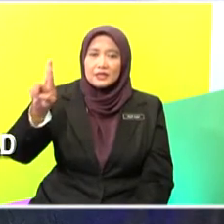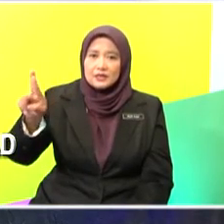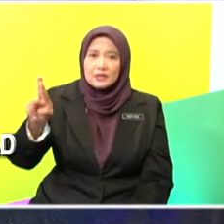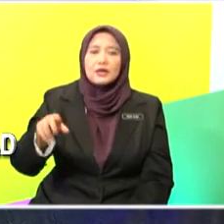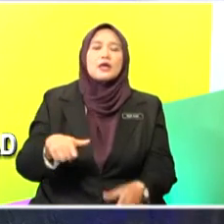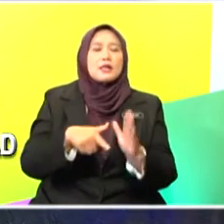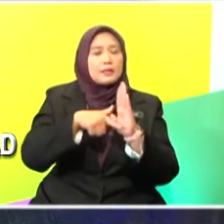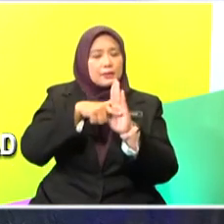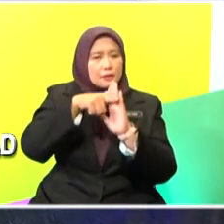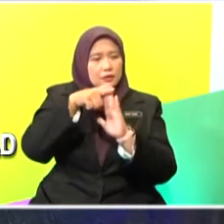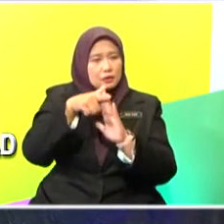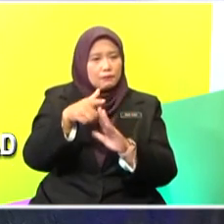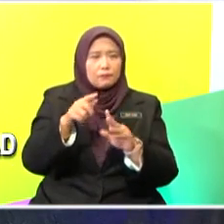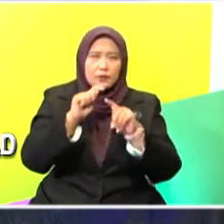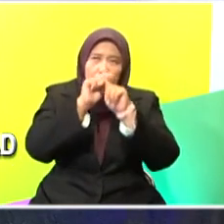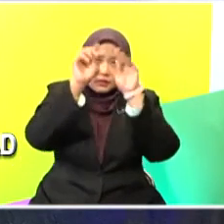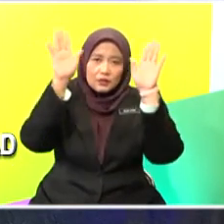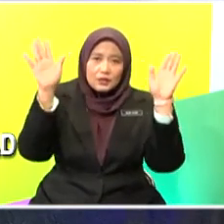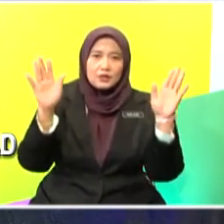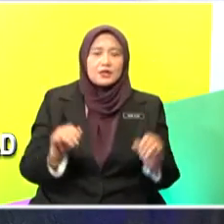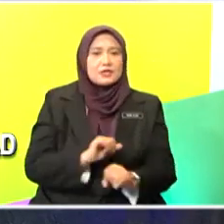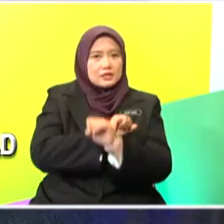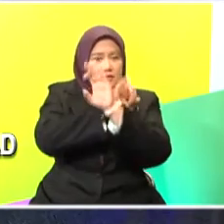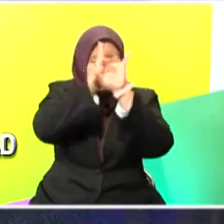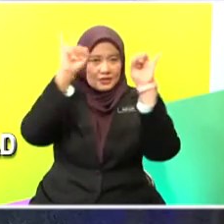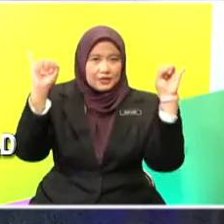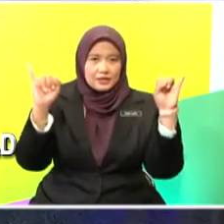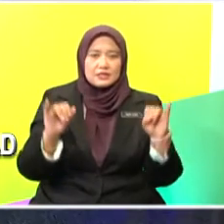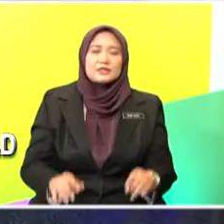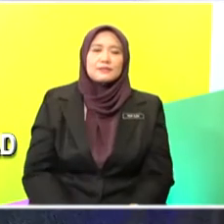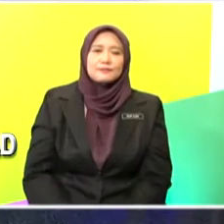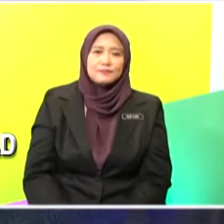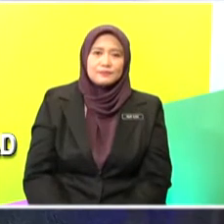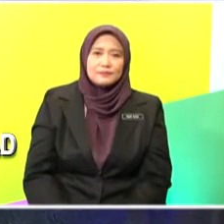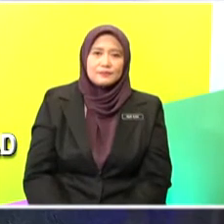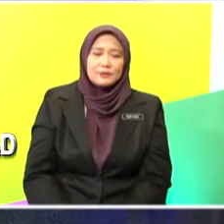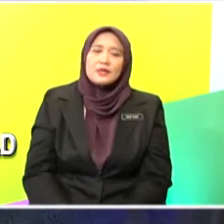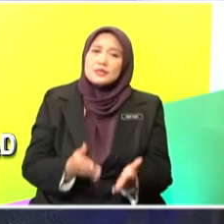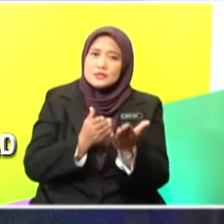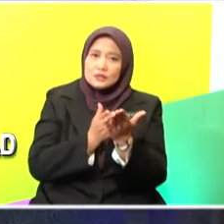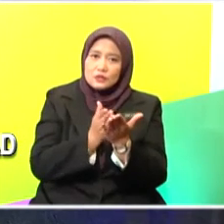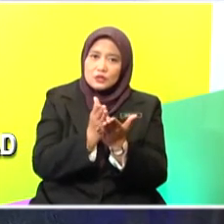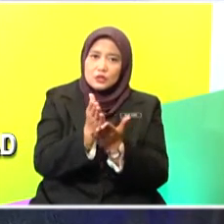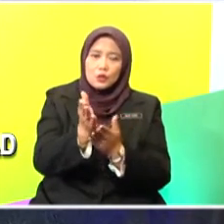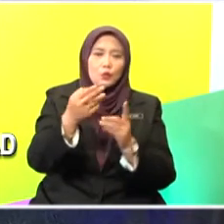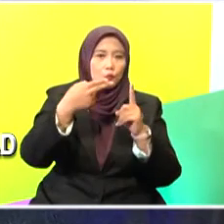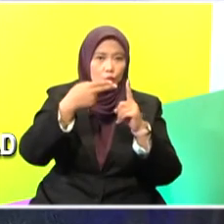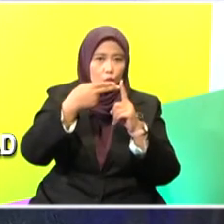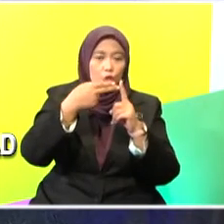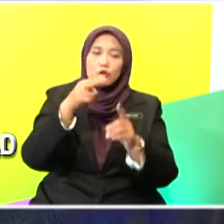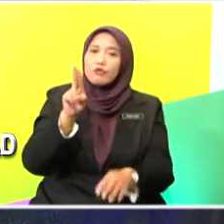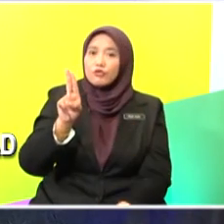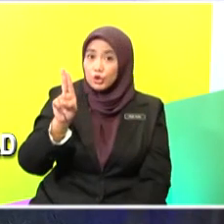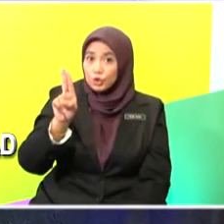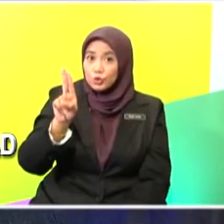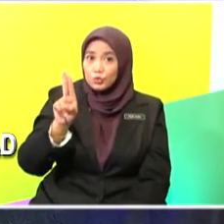seronok nak tulis. Betul, cikgu. Yeah. Lagi, next. Okey, cikgu. Huruf. Saya nak sambung huruf U, cikgu. U. U nak